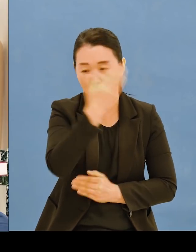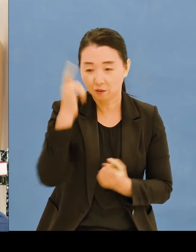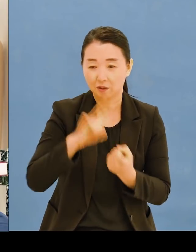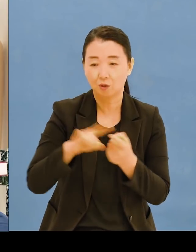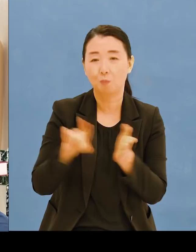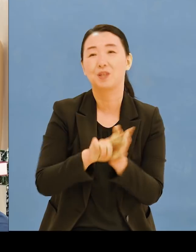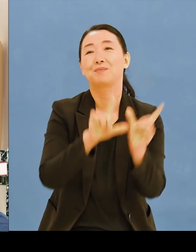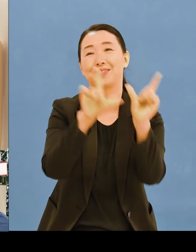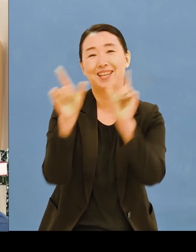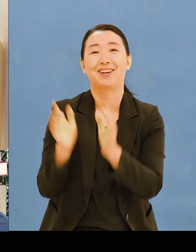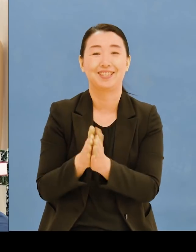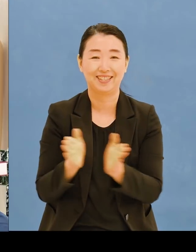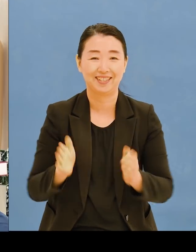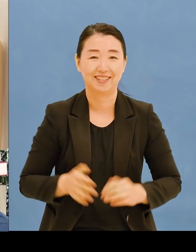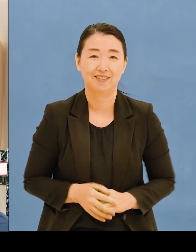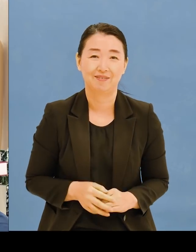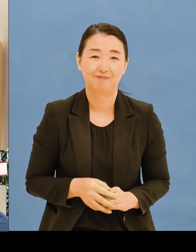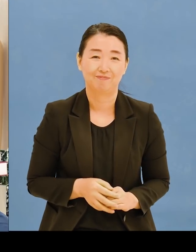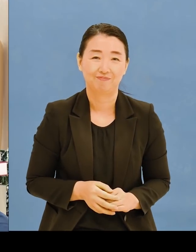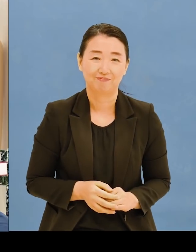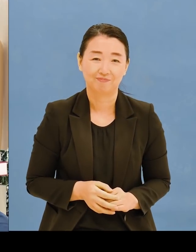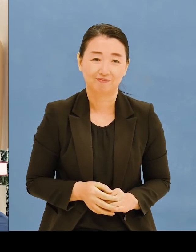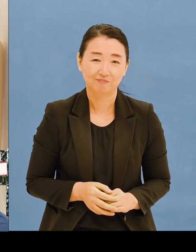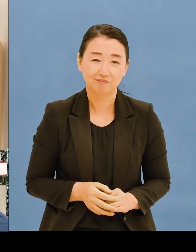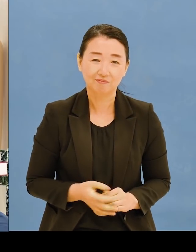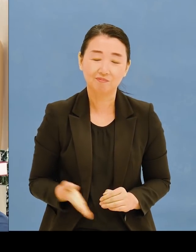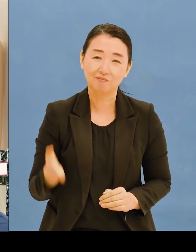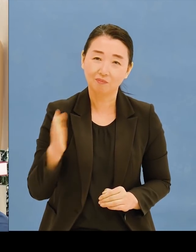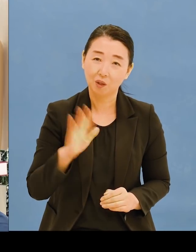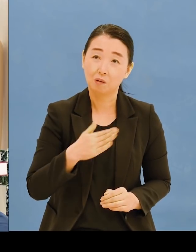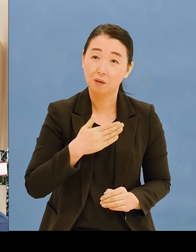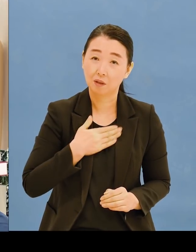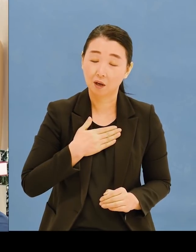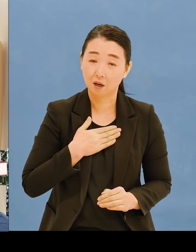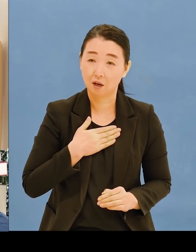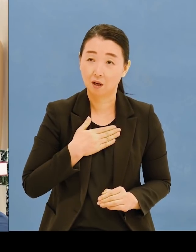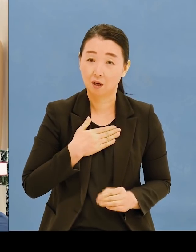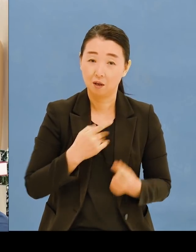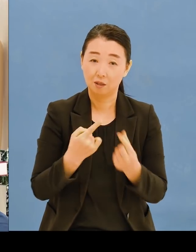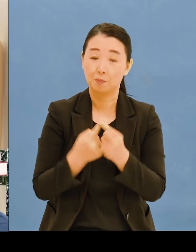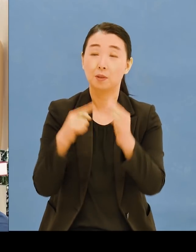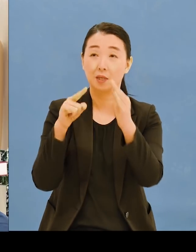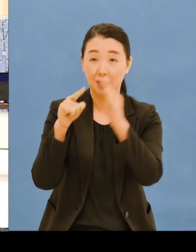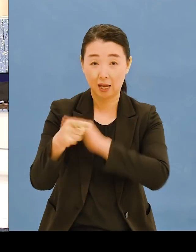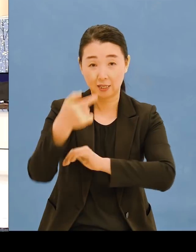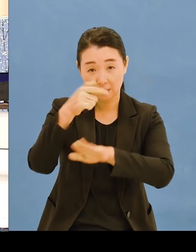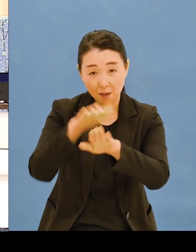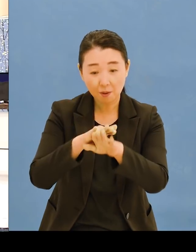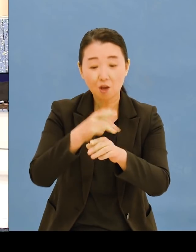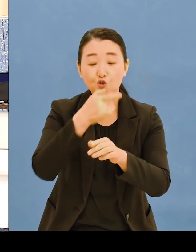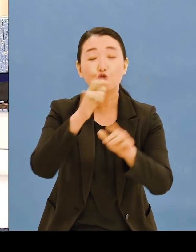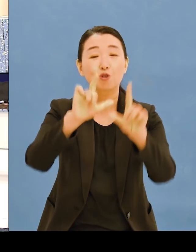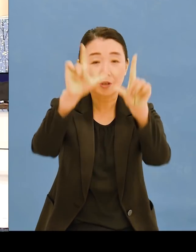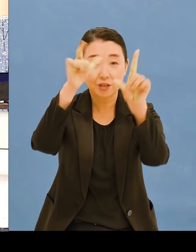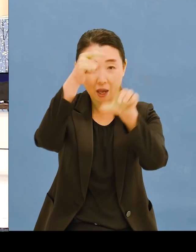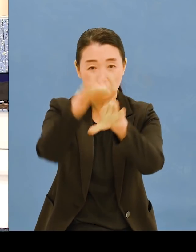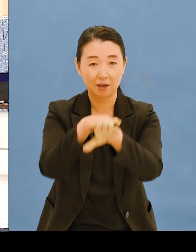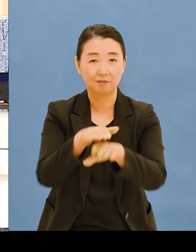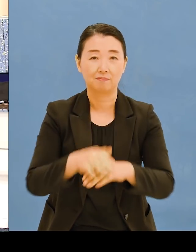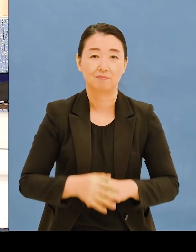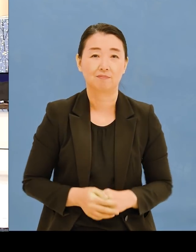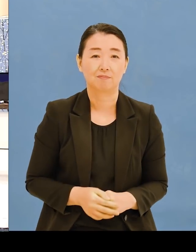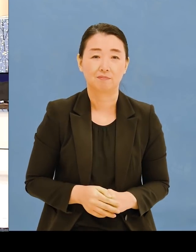신앙생활을 하기 시작을 했어요. 네. 근데 제가 간 첫 번째 예배가 이제 수요 예배였거든요. 수요일 날